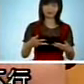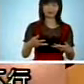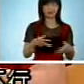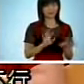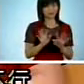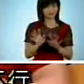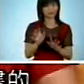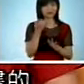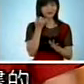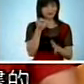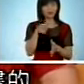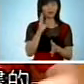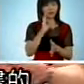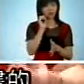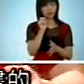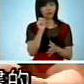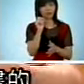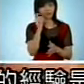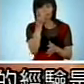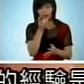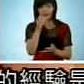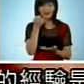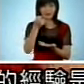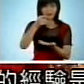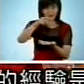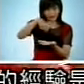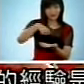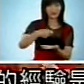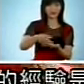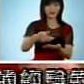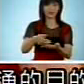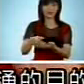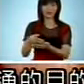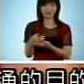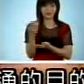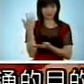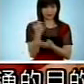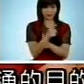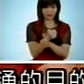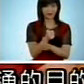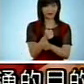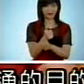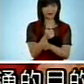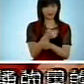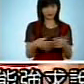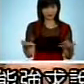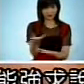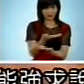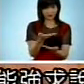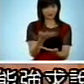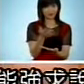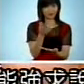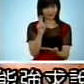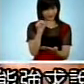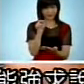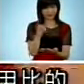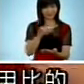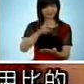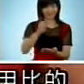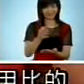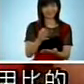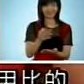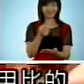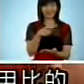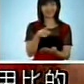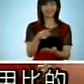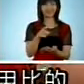然真的不行，用写的啊，用画的。我觉得我们过去的经验是一定可以达到沟通的目的，只是说大家不太能强求说一定